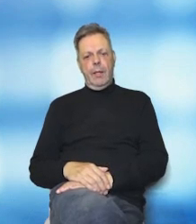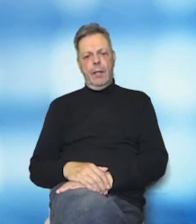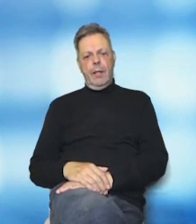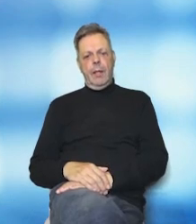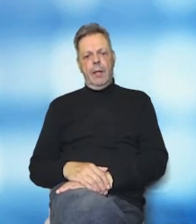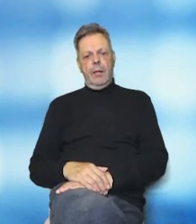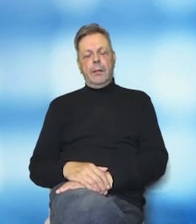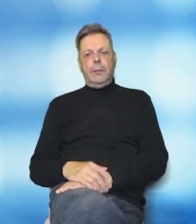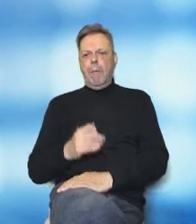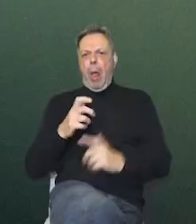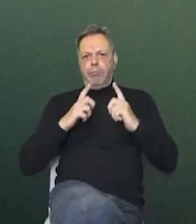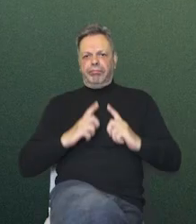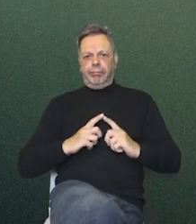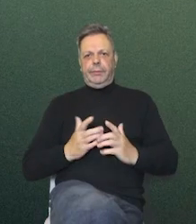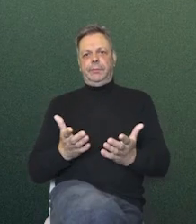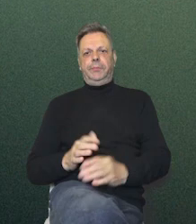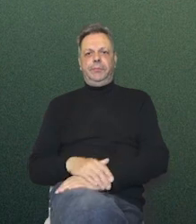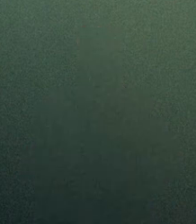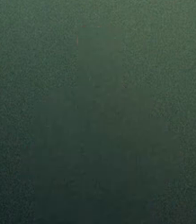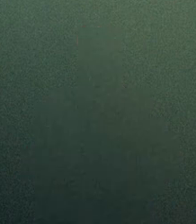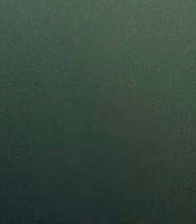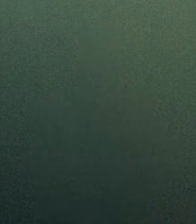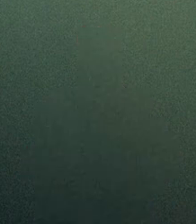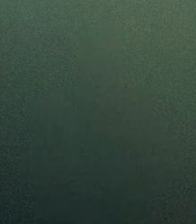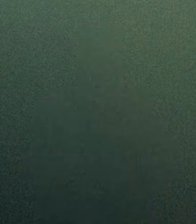mala stanka pa da idemo dalje.